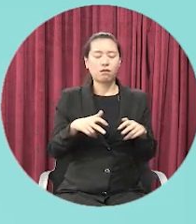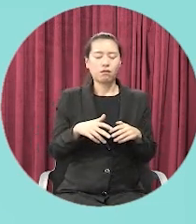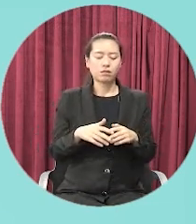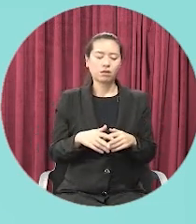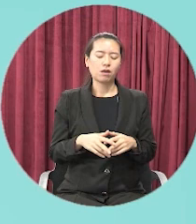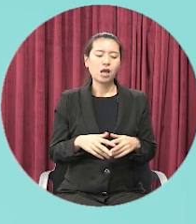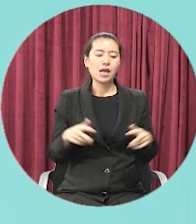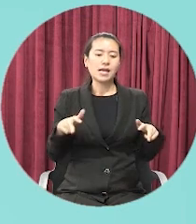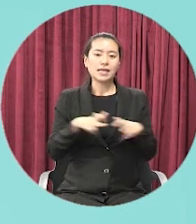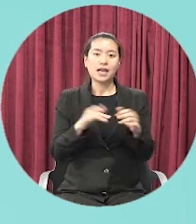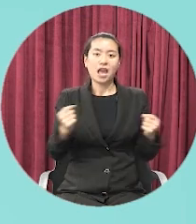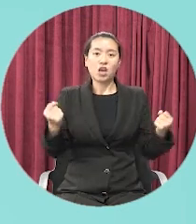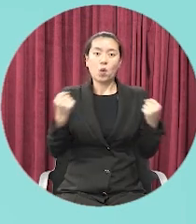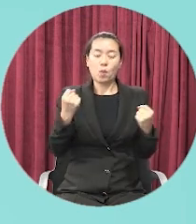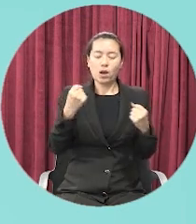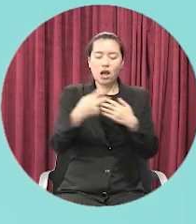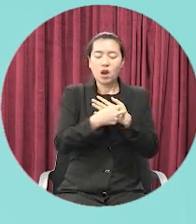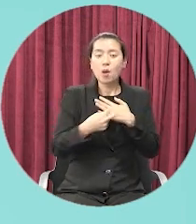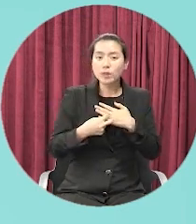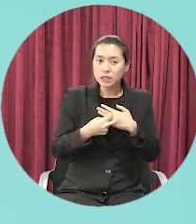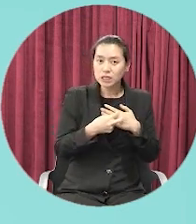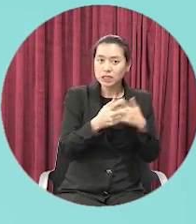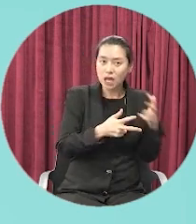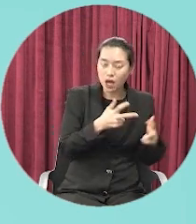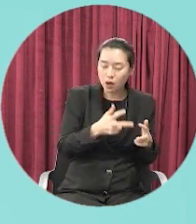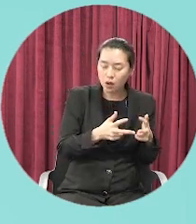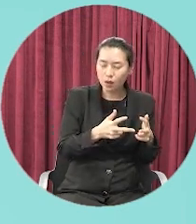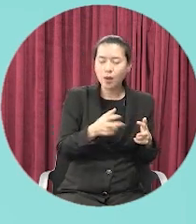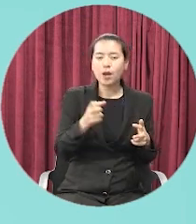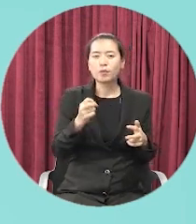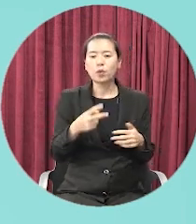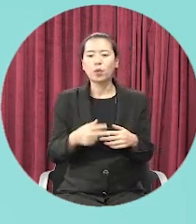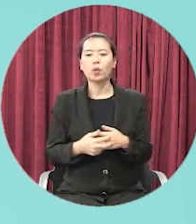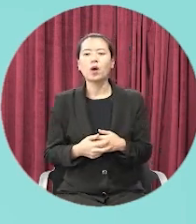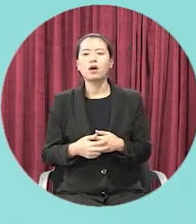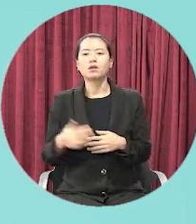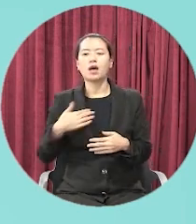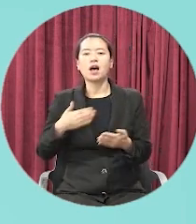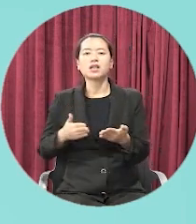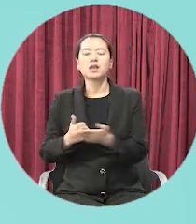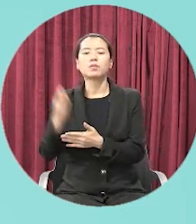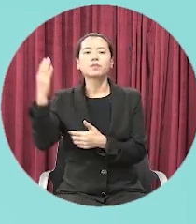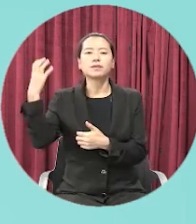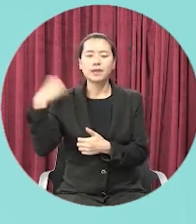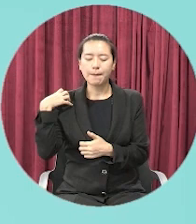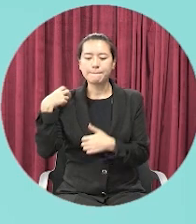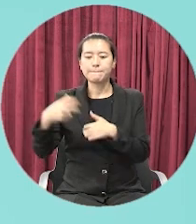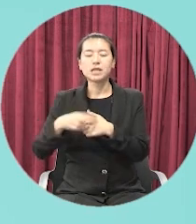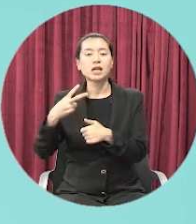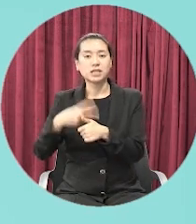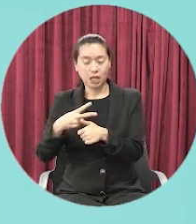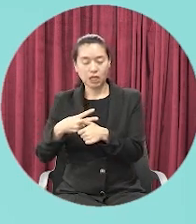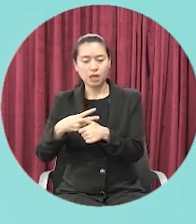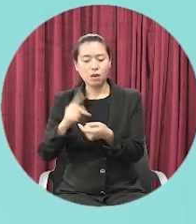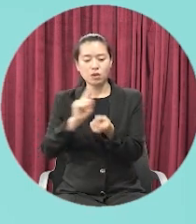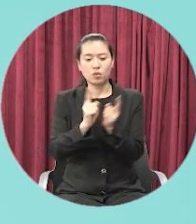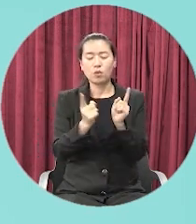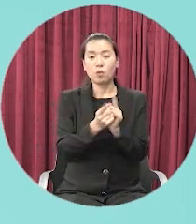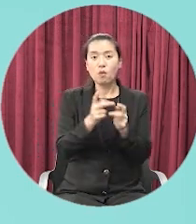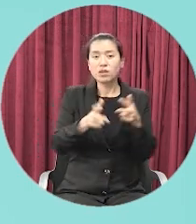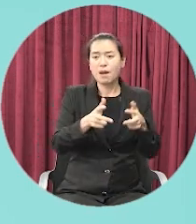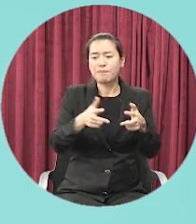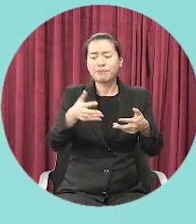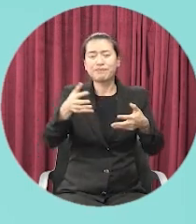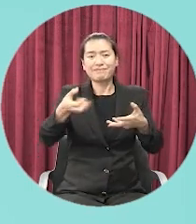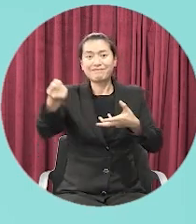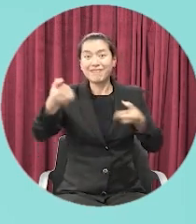검 죄 사업이 데이터가 장애의 건강관리 사업 이라든가 주씨의 사업을 라든가 재료 무 치우게 0 개가 되어야 된다고 생각합니다